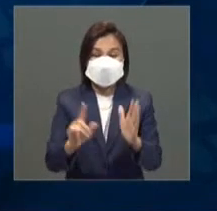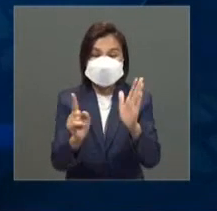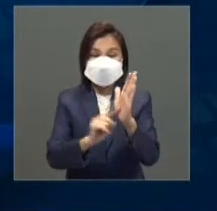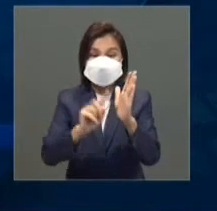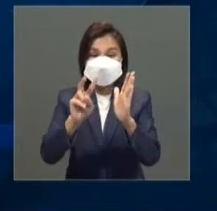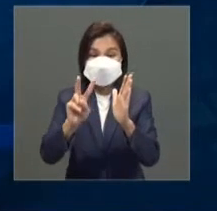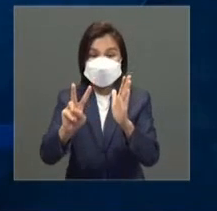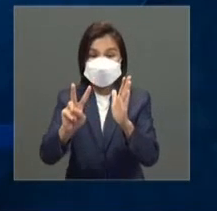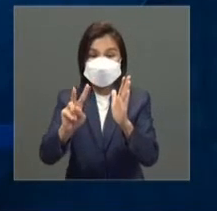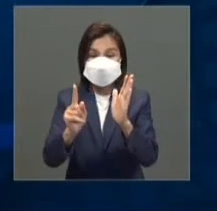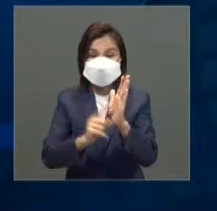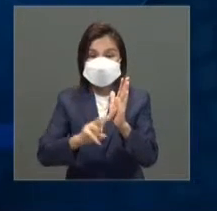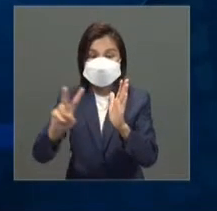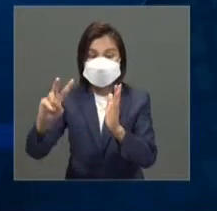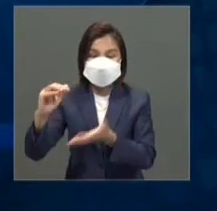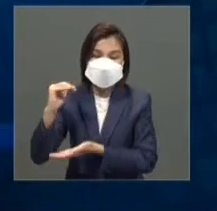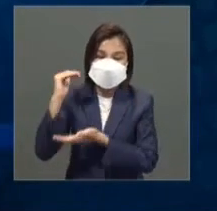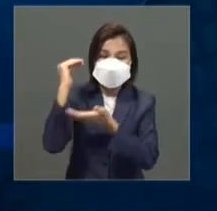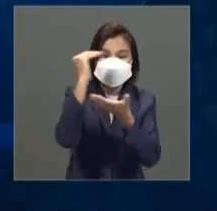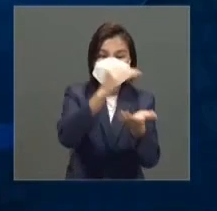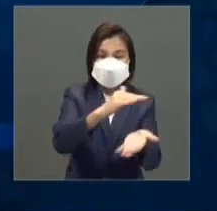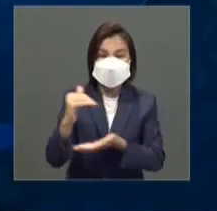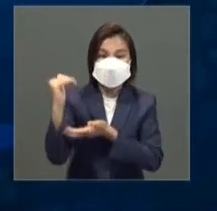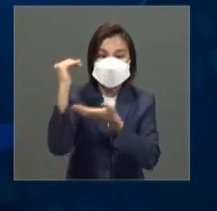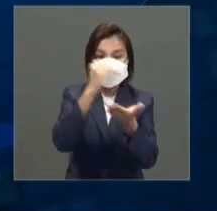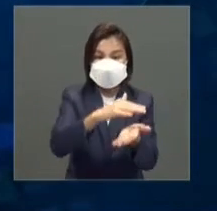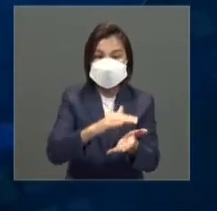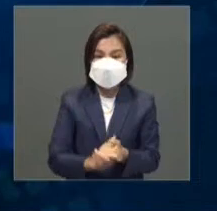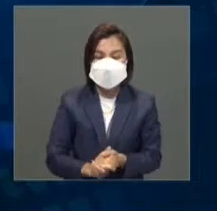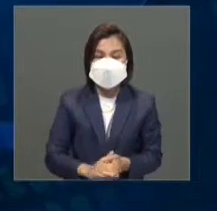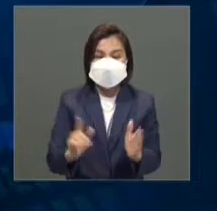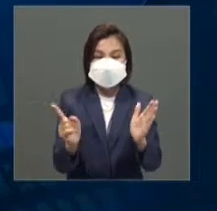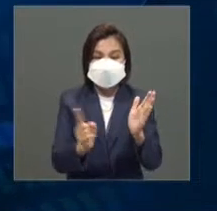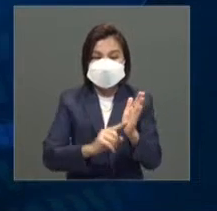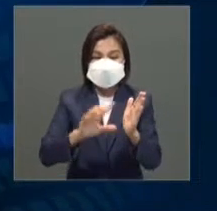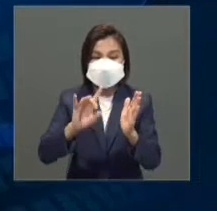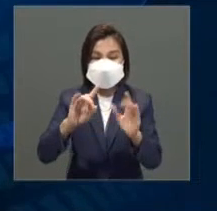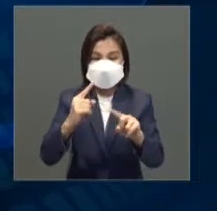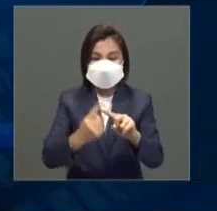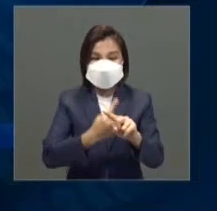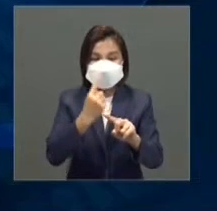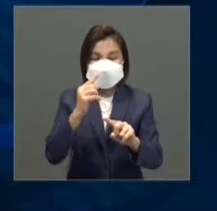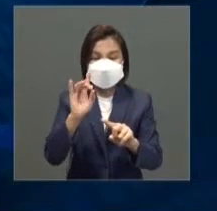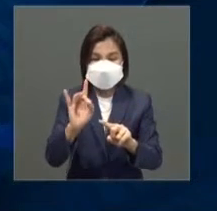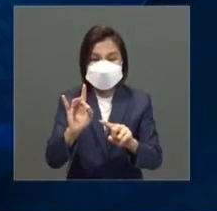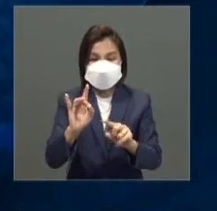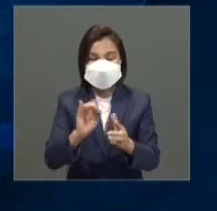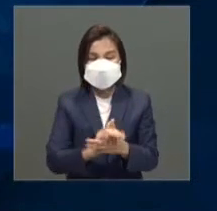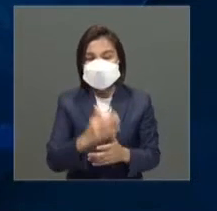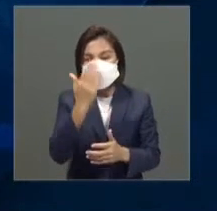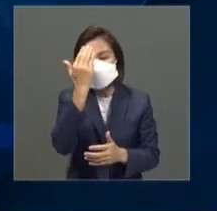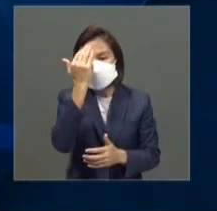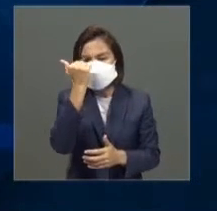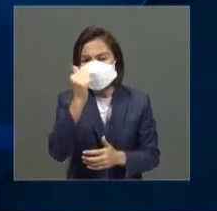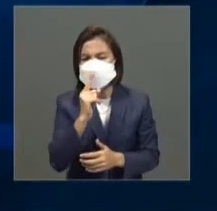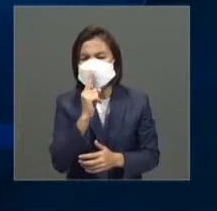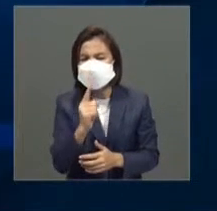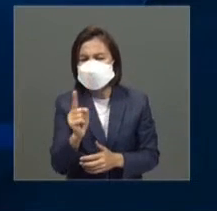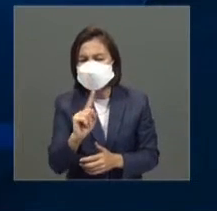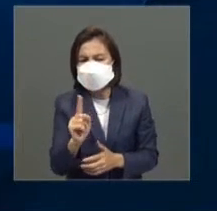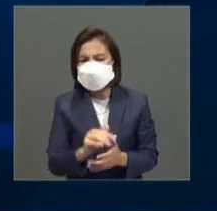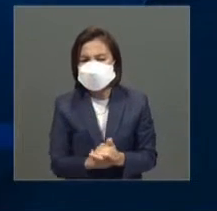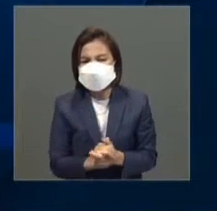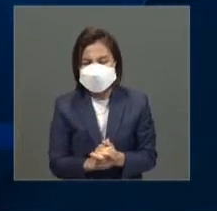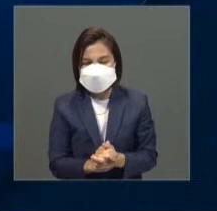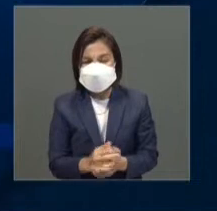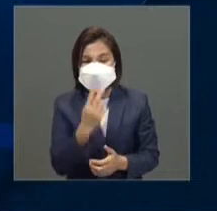2นะครับก็จะเริ่มมีการทยอยส่งนะครับมาตั้งแต่วันที่8สิงหาคมนะครับทั้งนี้นะครับต้องเรียนว่า มี